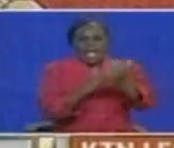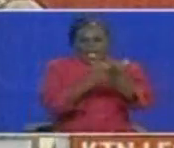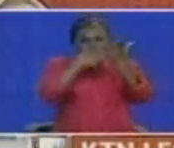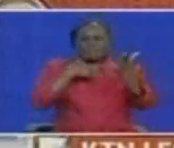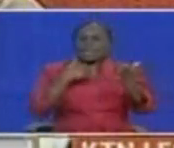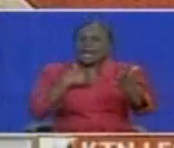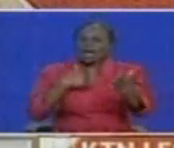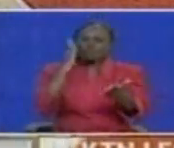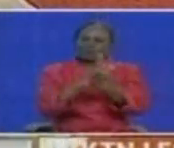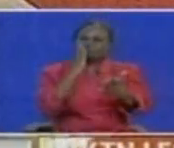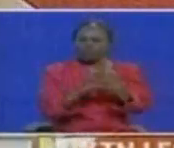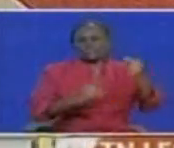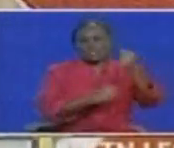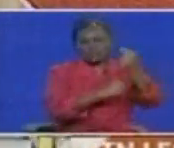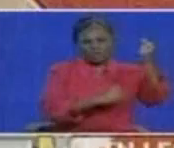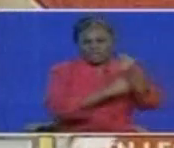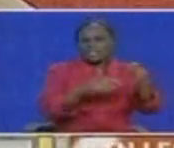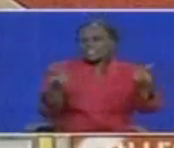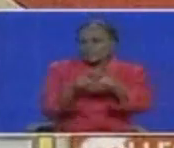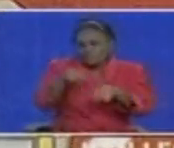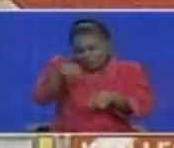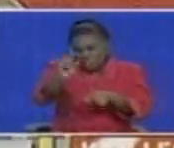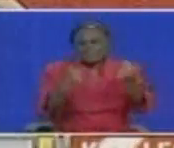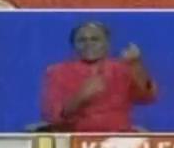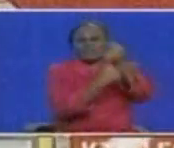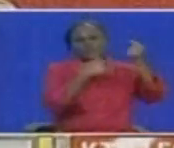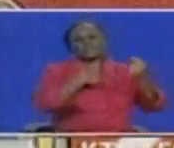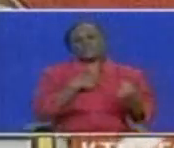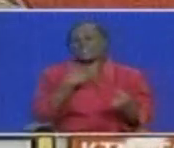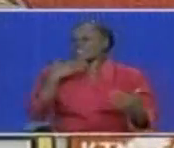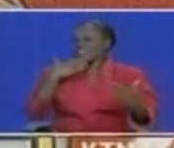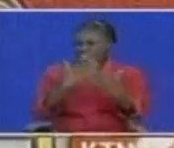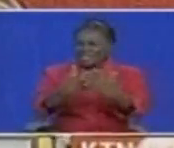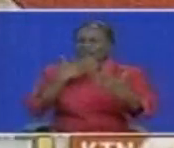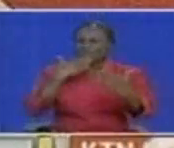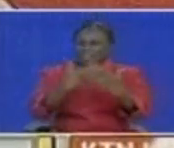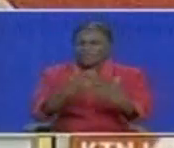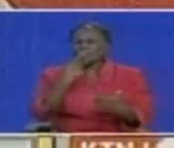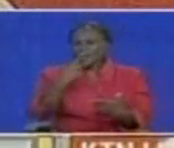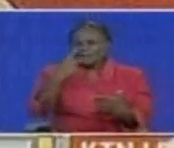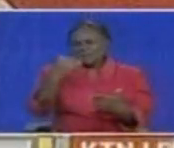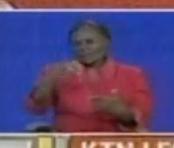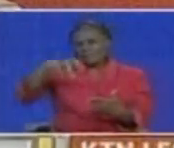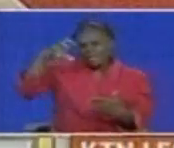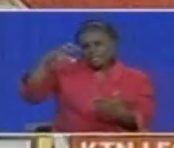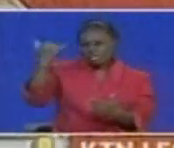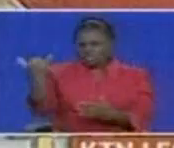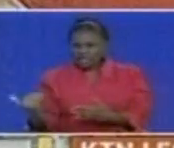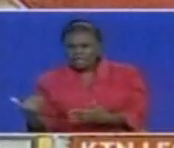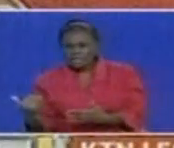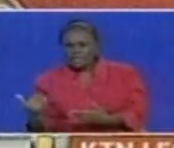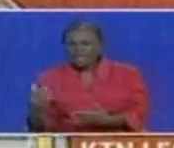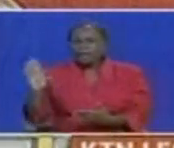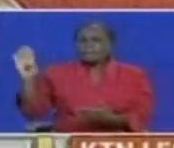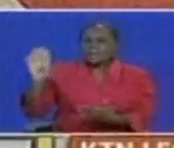real, nikikosoa ni mjanga, wewe ni mtiaji. Nashukuru sana kwa wazazi, kwa wadogo. Na ku make Bahati